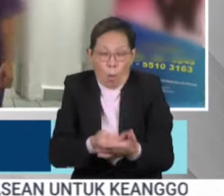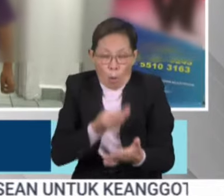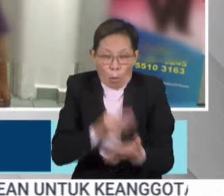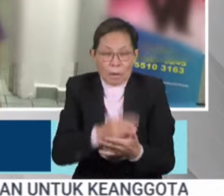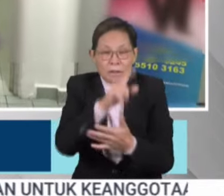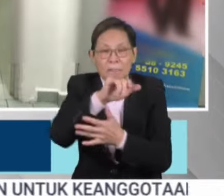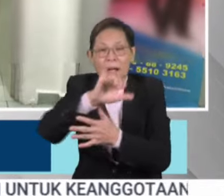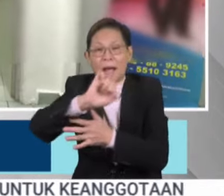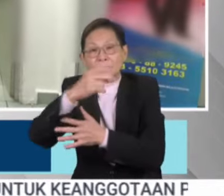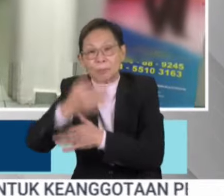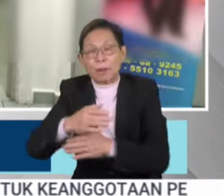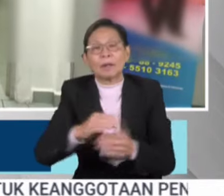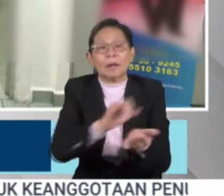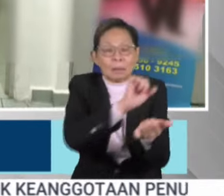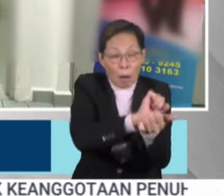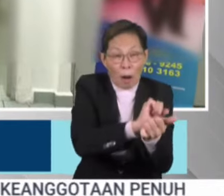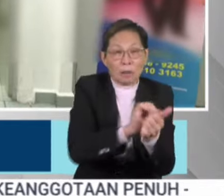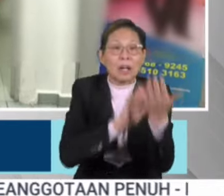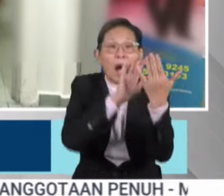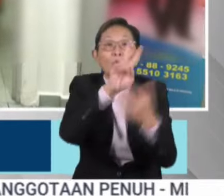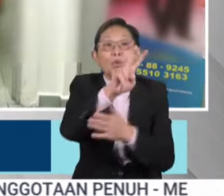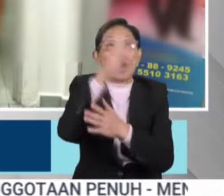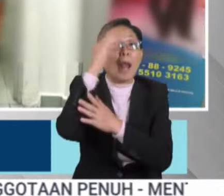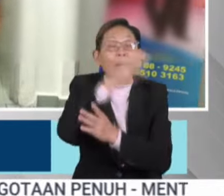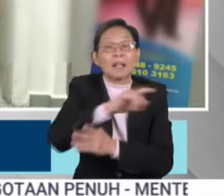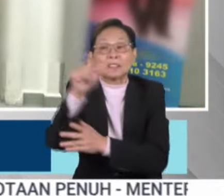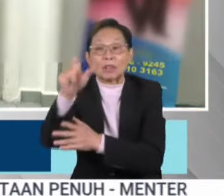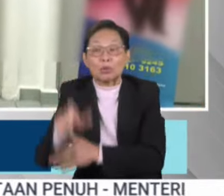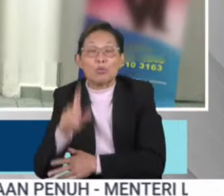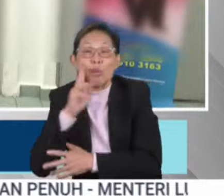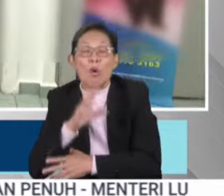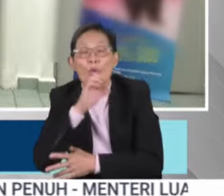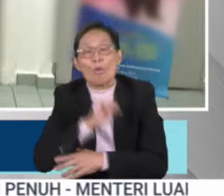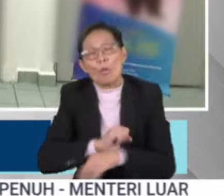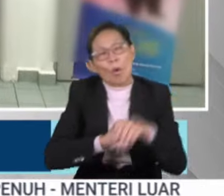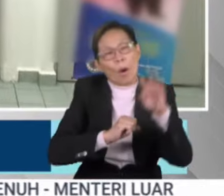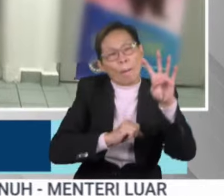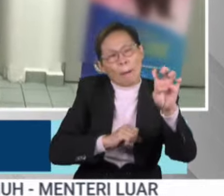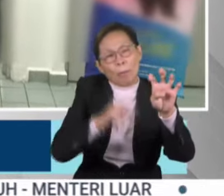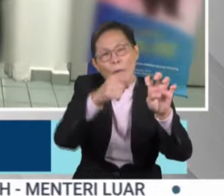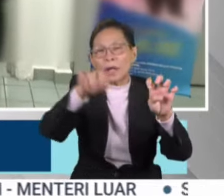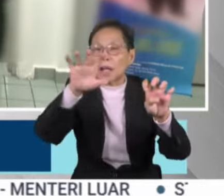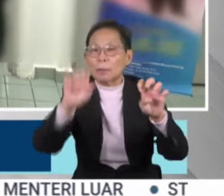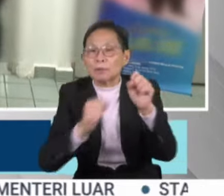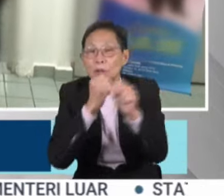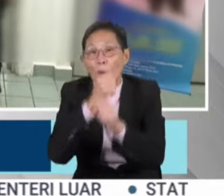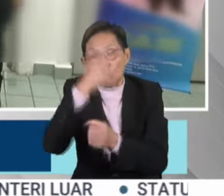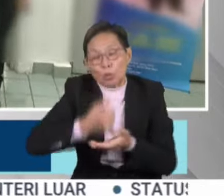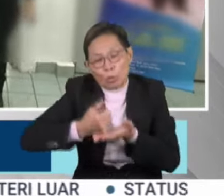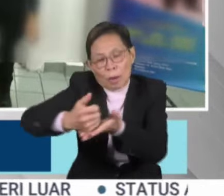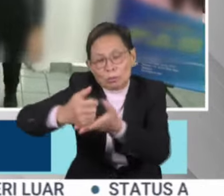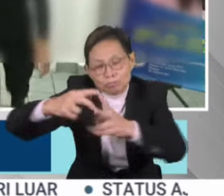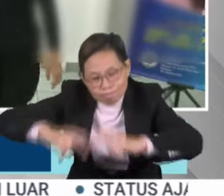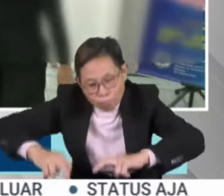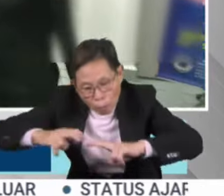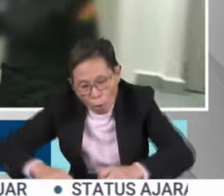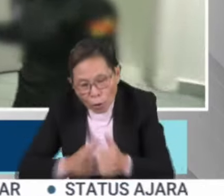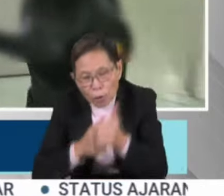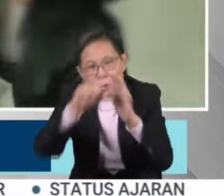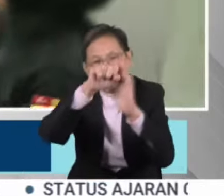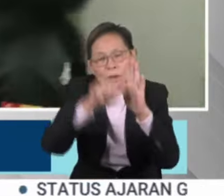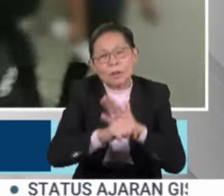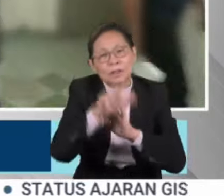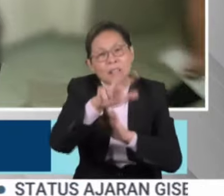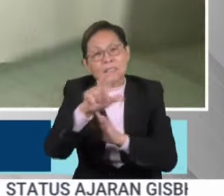Reman dilanjutkan terhadap 2 lelaki dan seorang wanita berusia antara 40 hingga 50 tahun. Ia bagi membantu siasatan mengikut